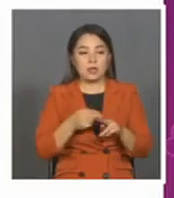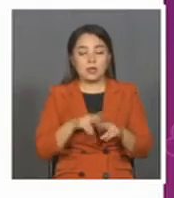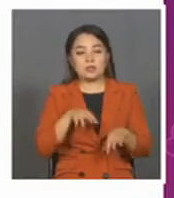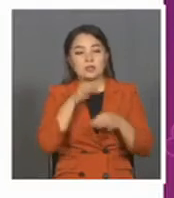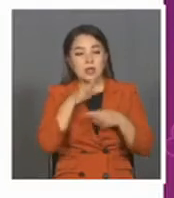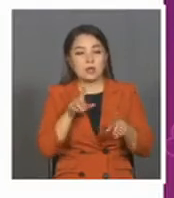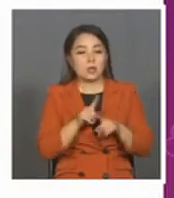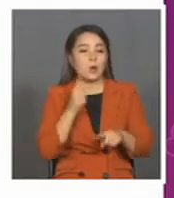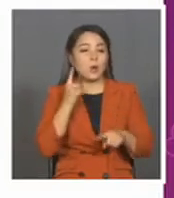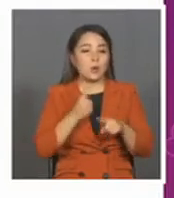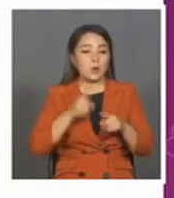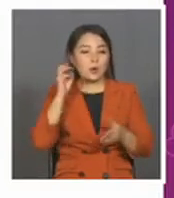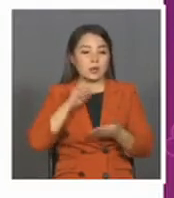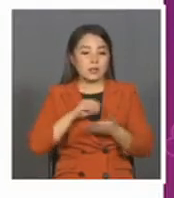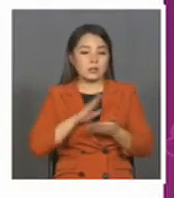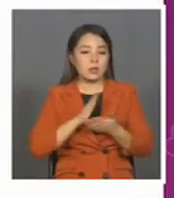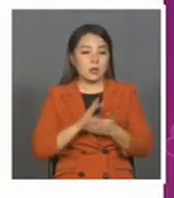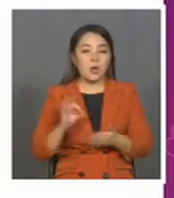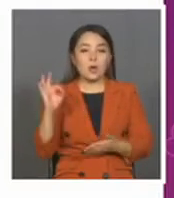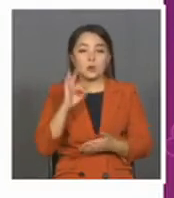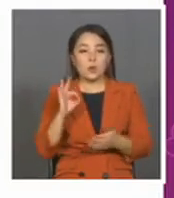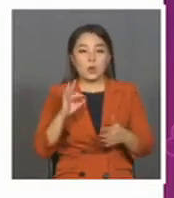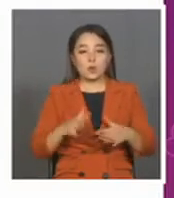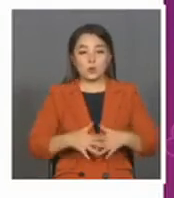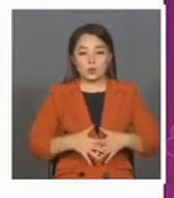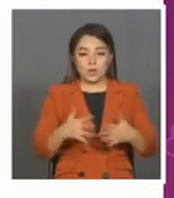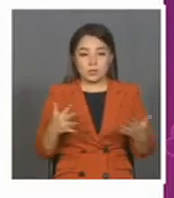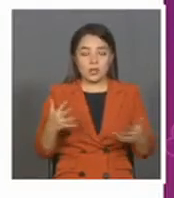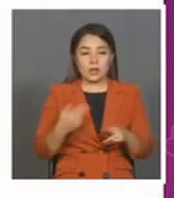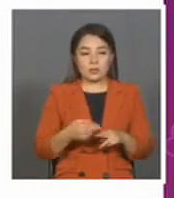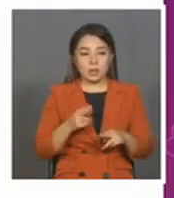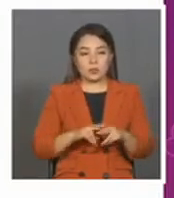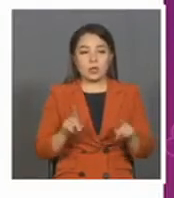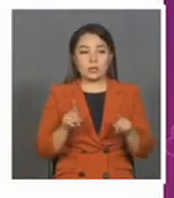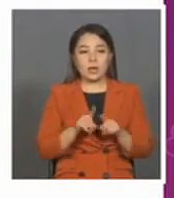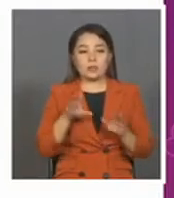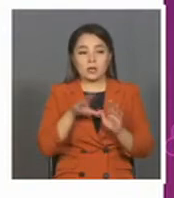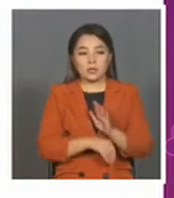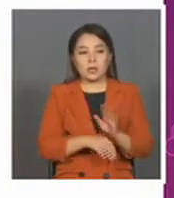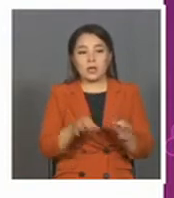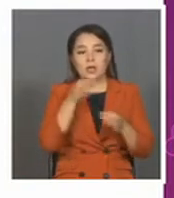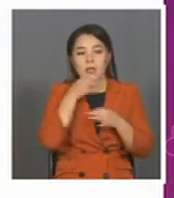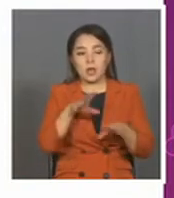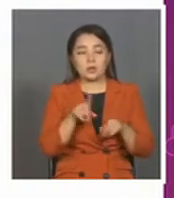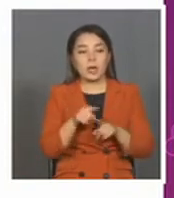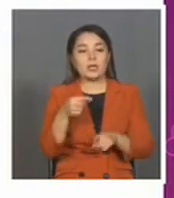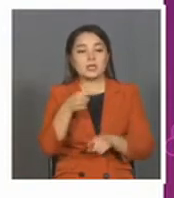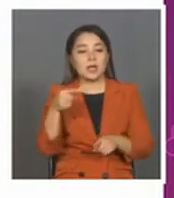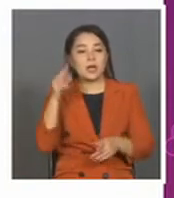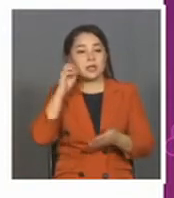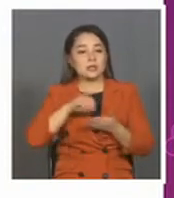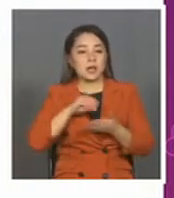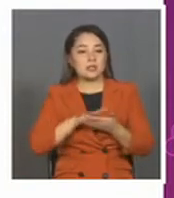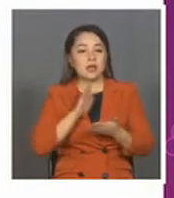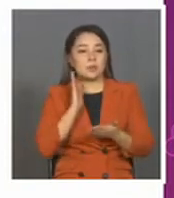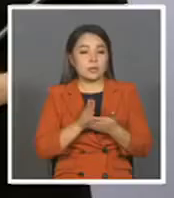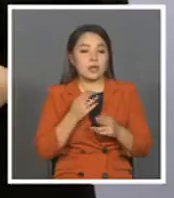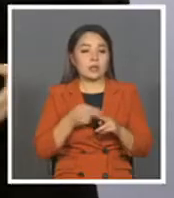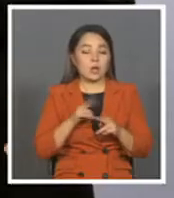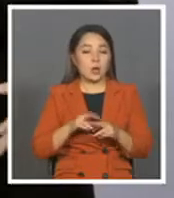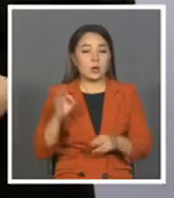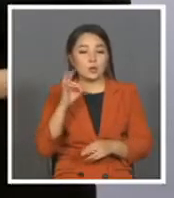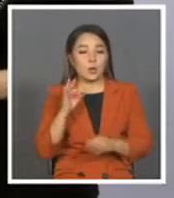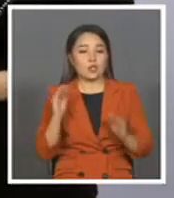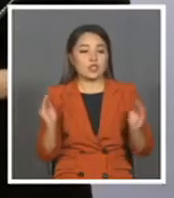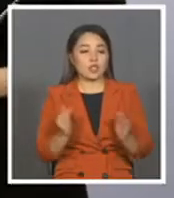келген оң сан ол нөлден үлкен. Сонымен қатар кез келген теріс сан нөлден кіші болады.